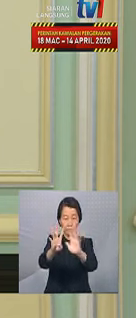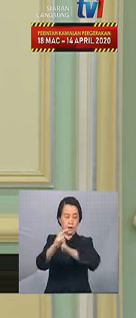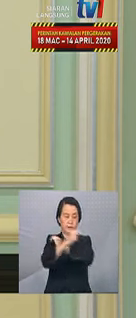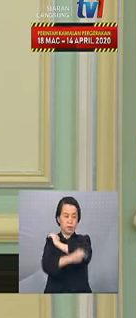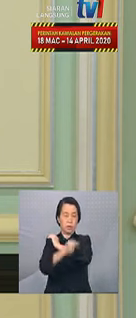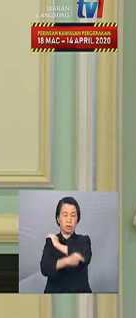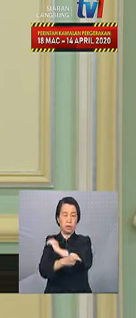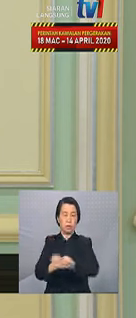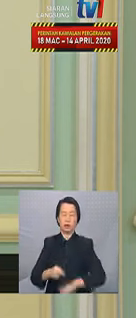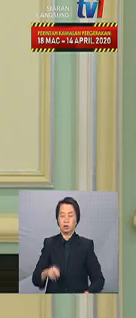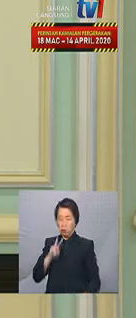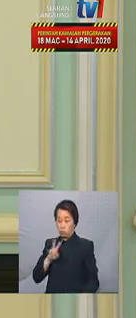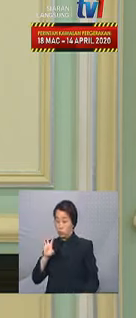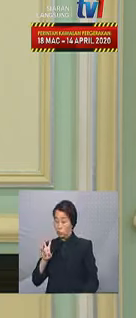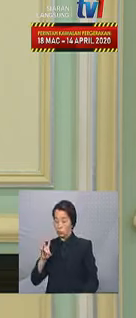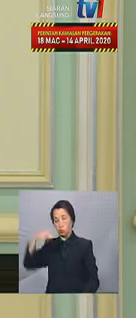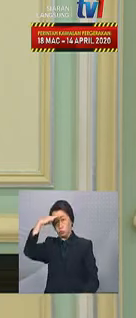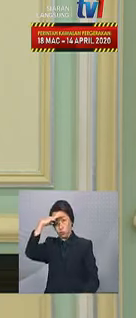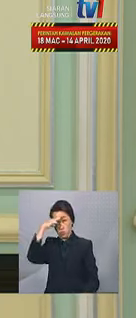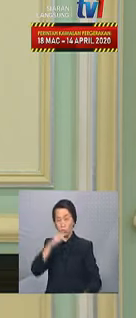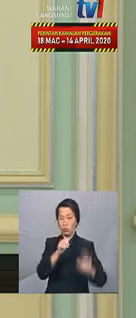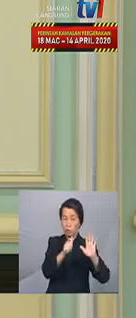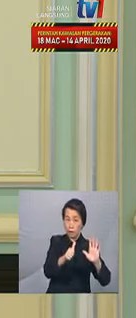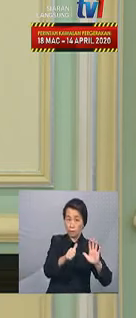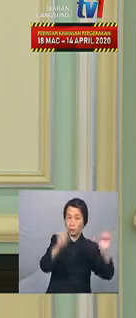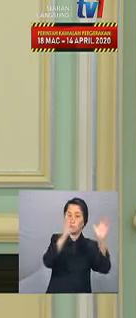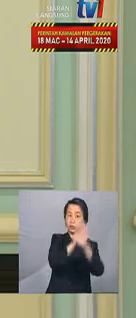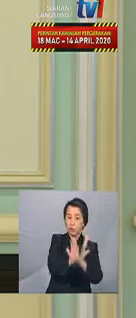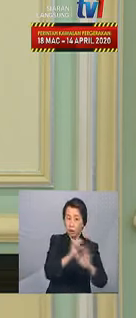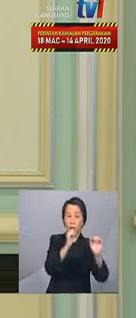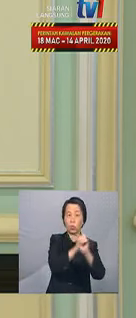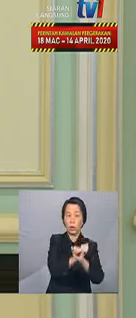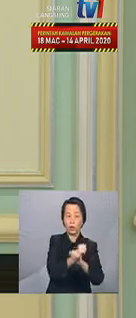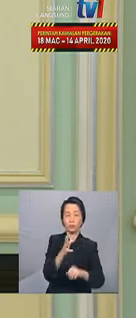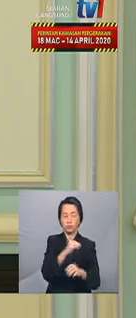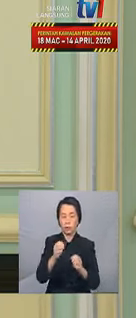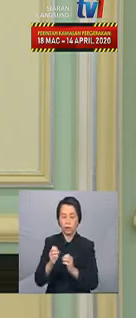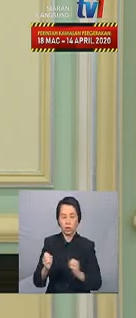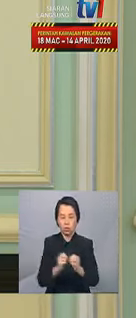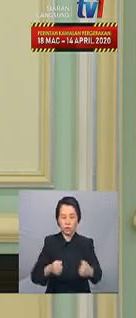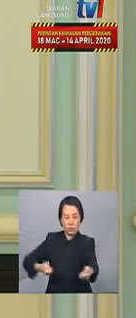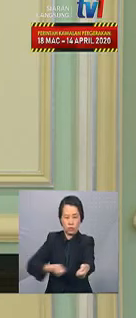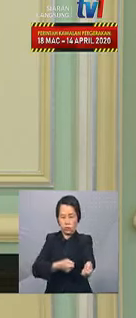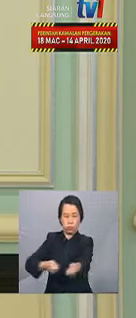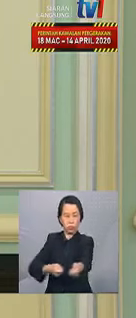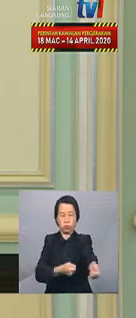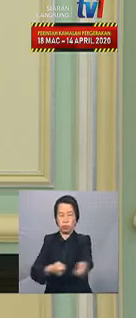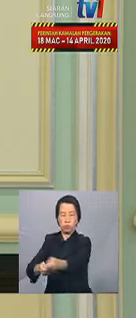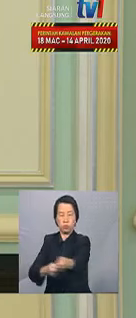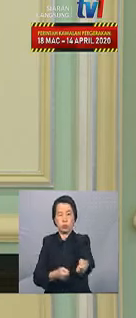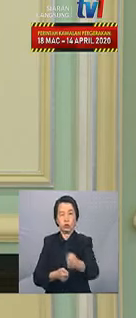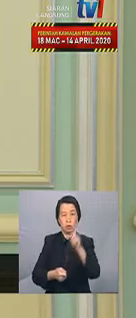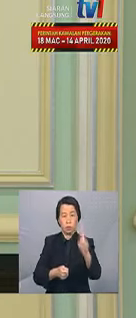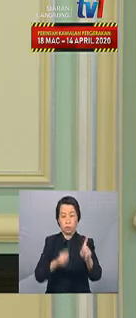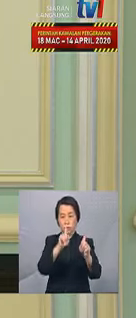termasuk 27 kawasan di Johor dan 6 kawasan di Sarawak. Dan operasi ini merangkumi